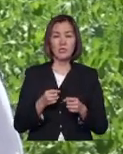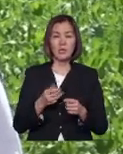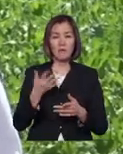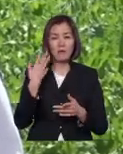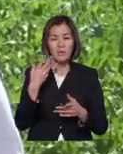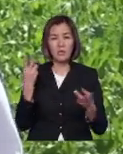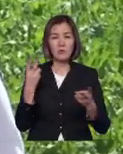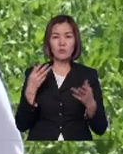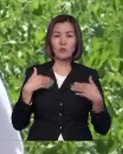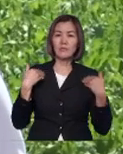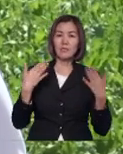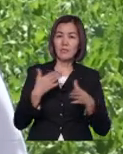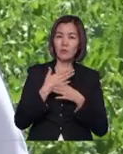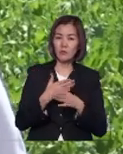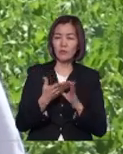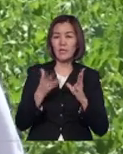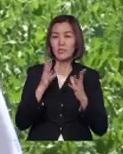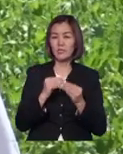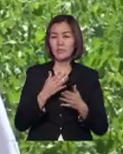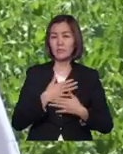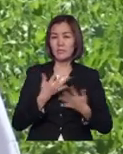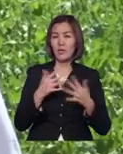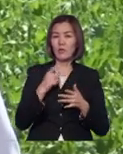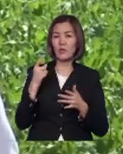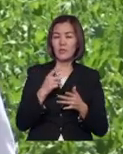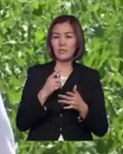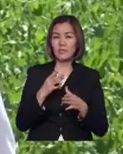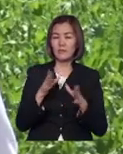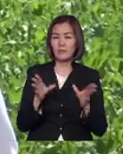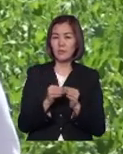жайлы кеңес беріп отырады. Одан алған нәтиже біздің ауыл шаруашылық